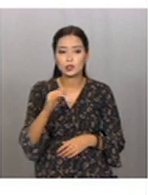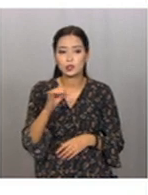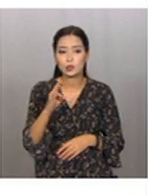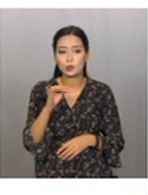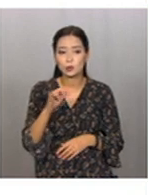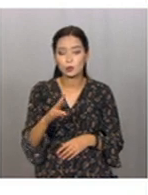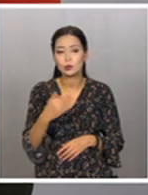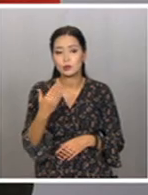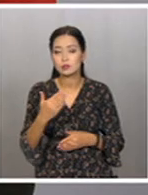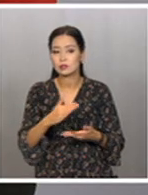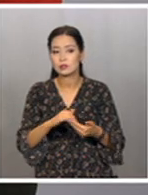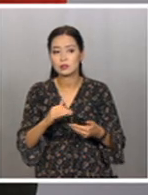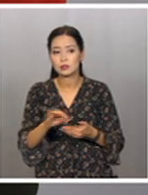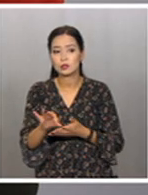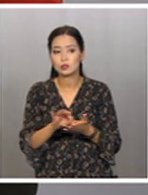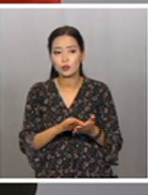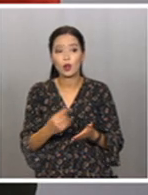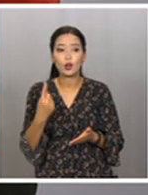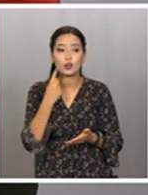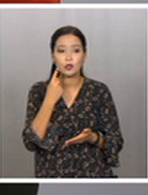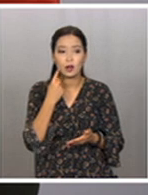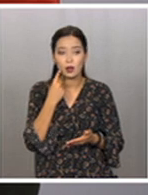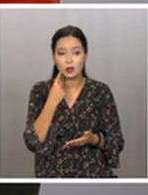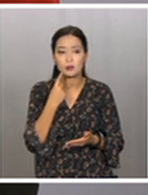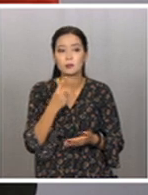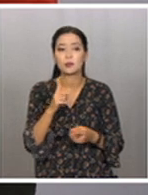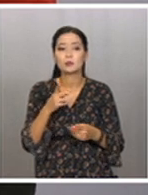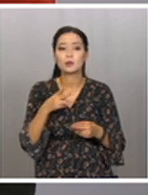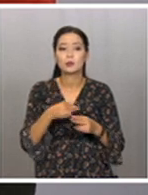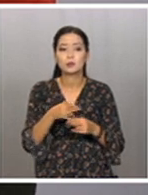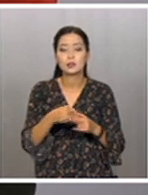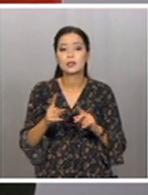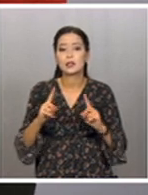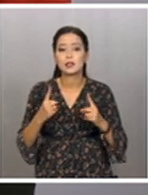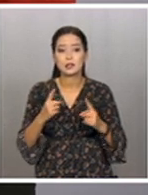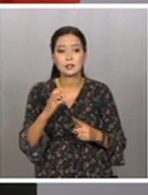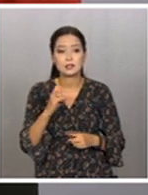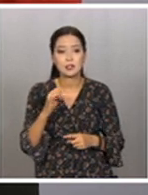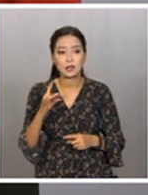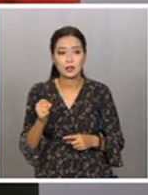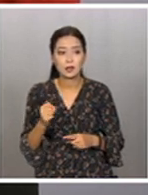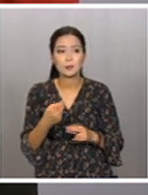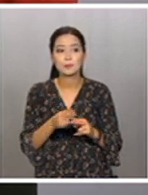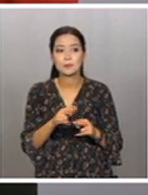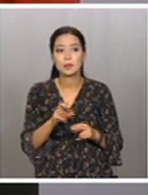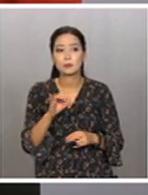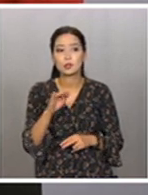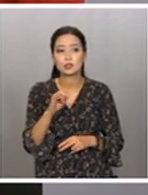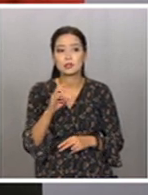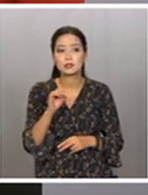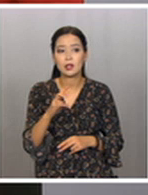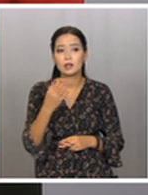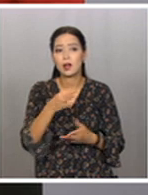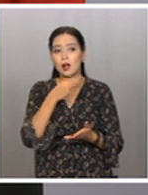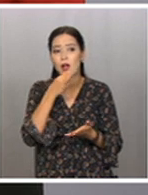неге сара? Мінекей оқушылар, бір жаның айтқан жауабынан нені аңғаруға болады? Айтыс